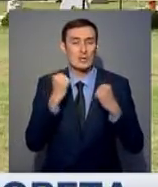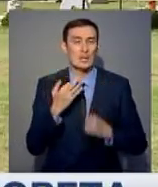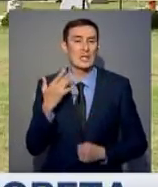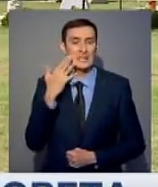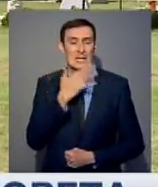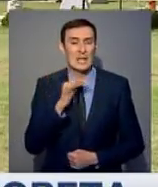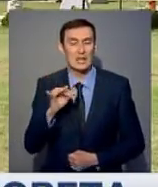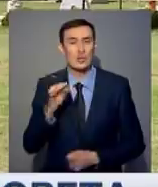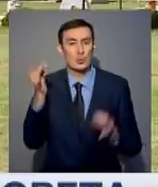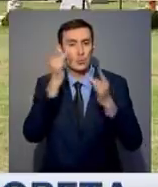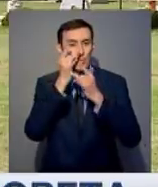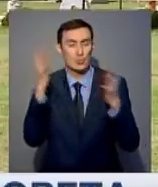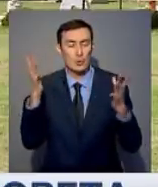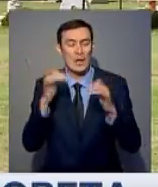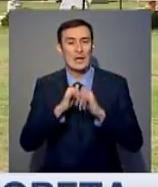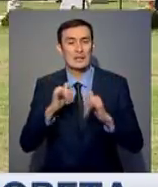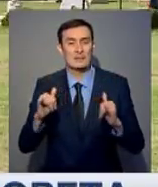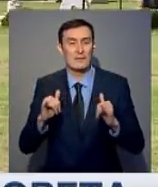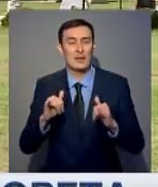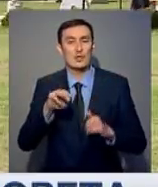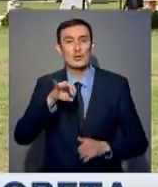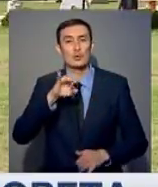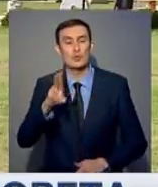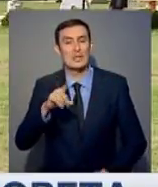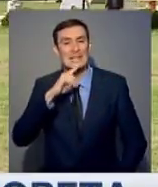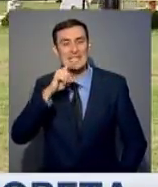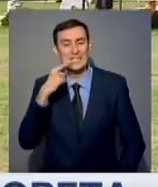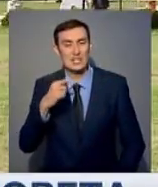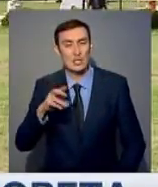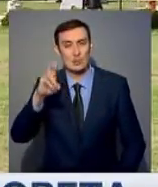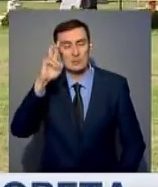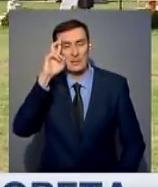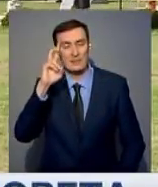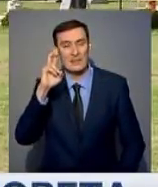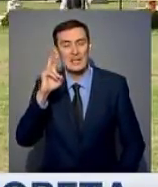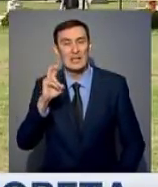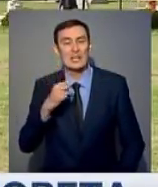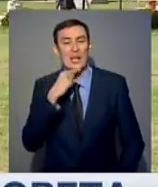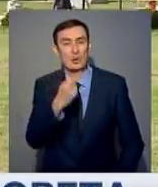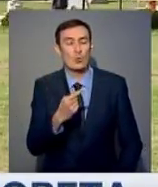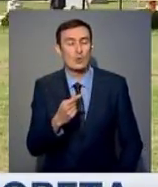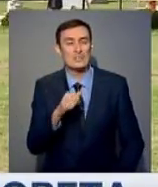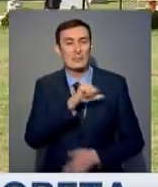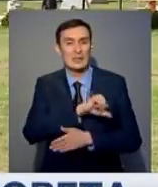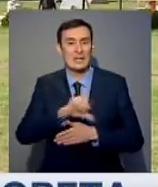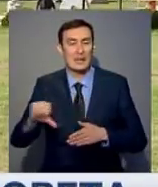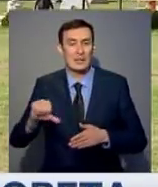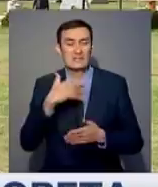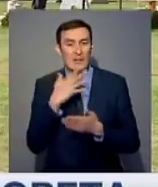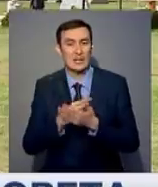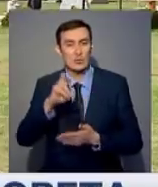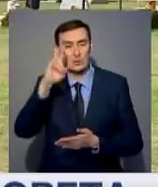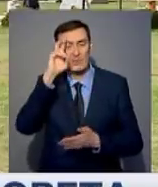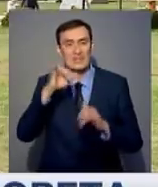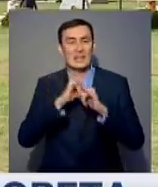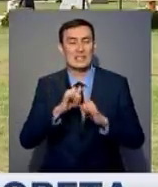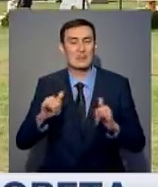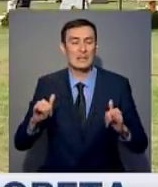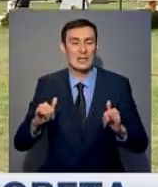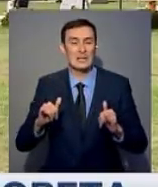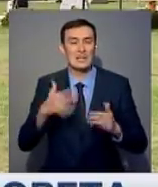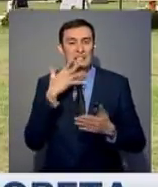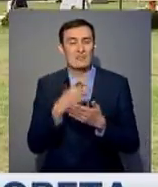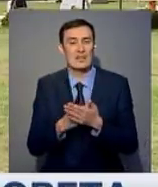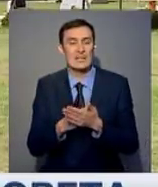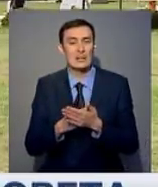позволяет выходить тюркоязычных стран нам далеко за пределы собственных границ и распространять свои ценности буквально